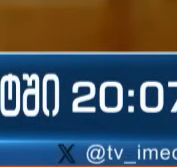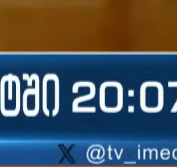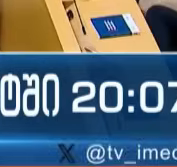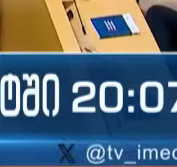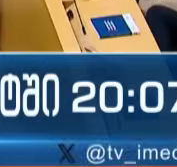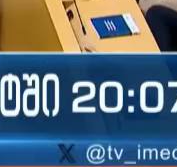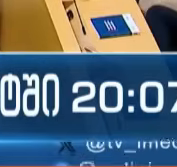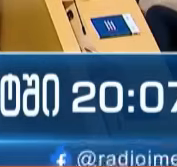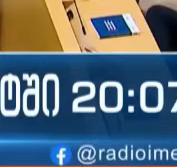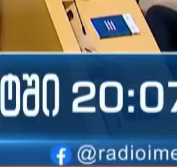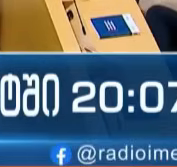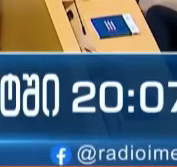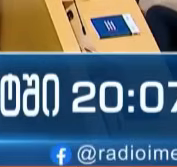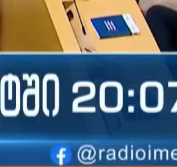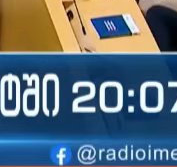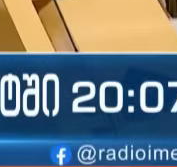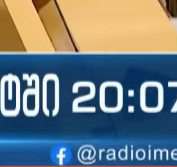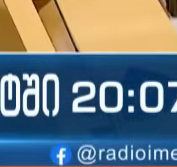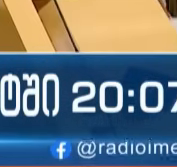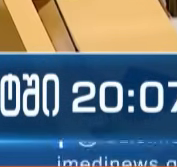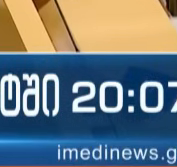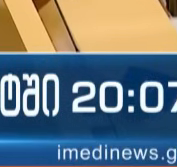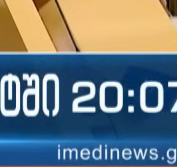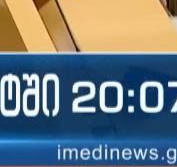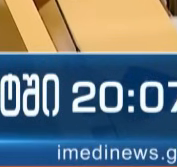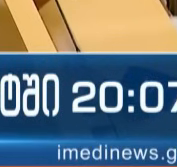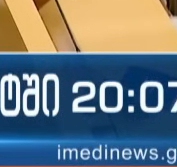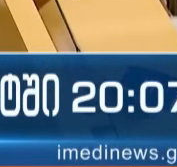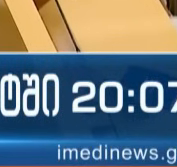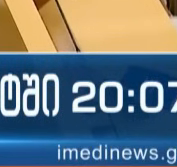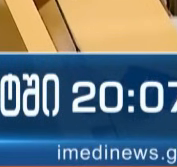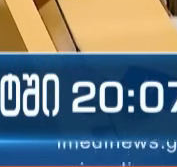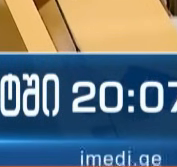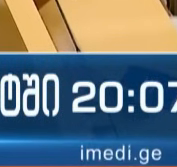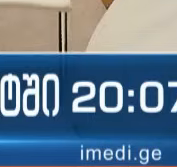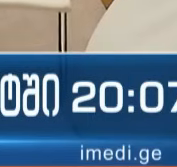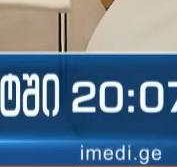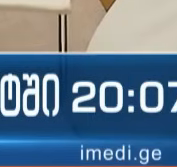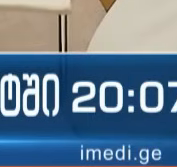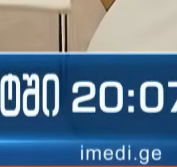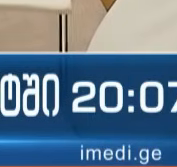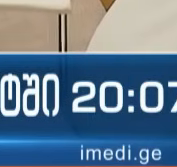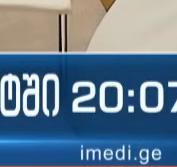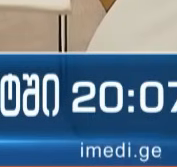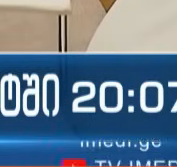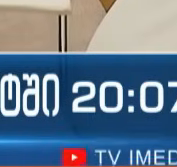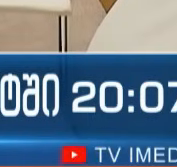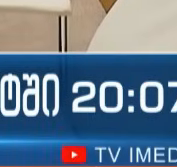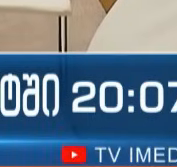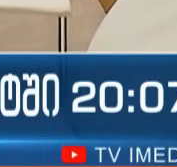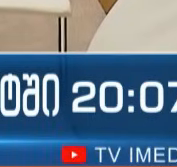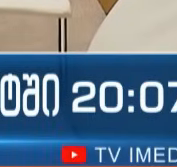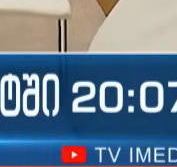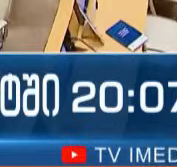2 dghia Irakli Qobakhidzis politikuri masterklassi sakartvelos parlamentshi gzeldeba, sheizleba itkvas rom mis samtavrobo programasa